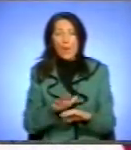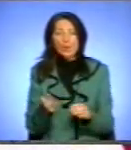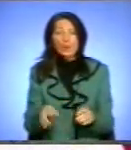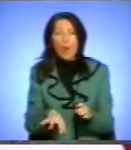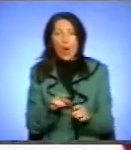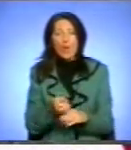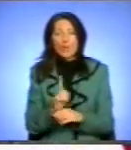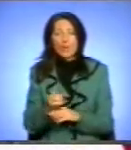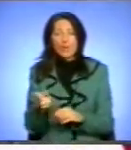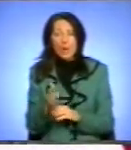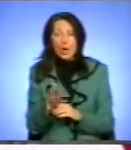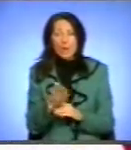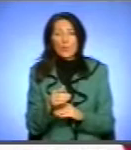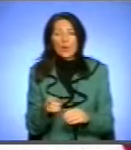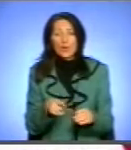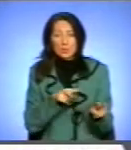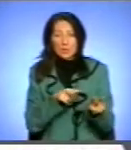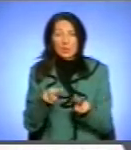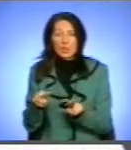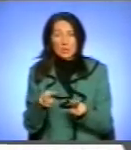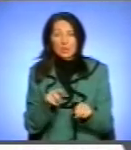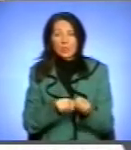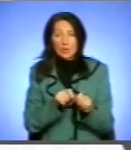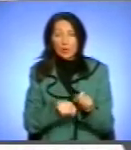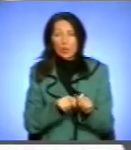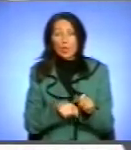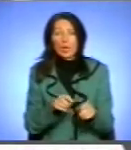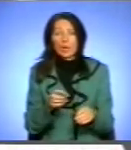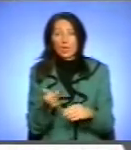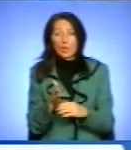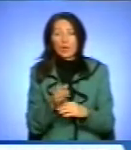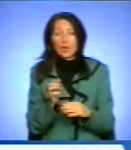та управління екології. Рибалок-браконьєрів штрафуватимуть.